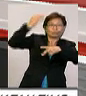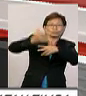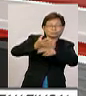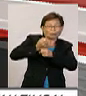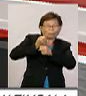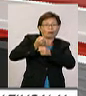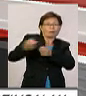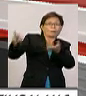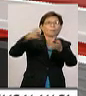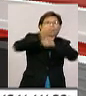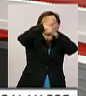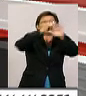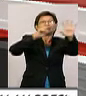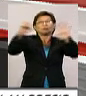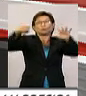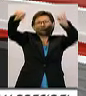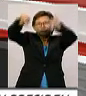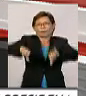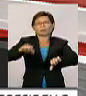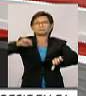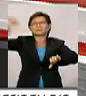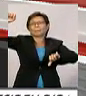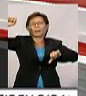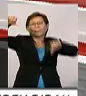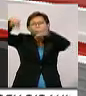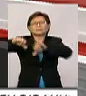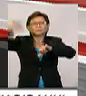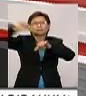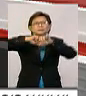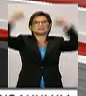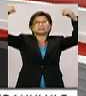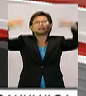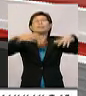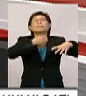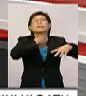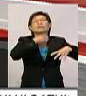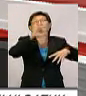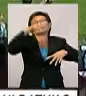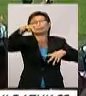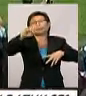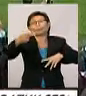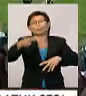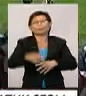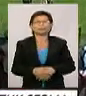berjaya mencatat kemenangan 5-0 menewaskan Sabah di Stadium Perak Ipoh.